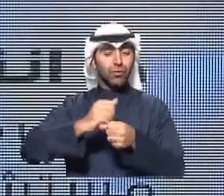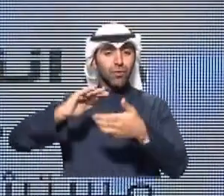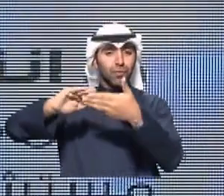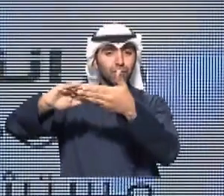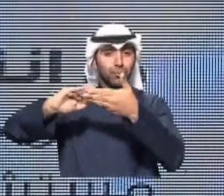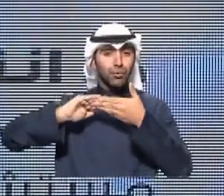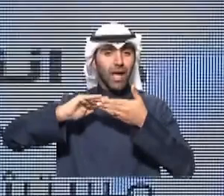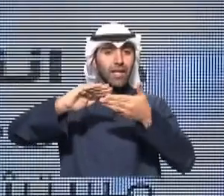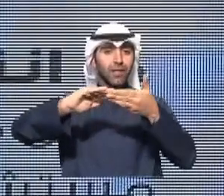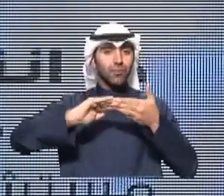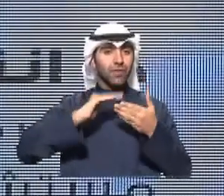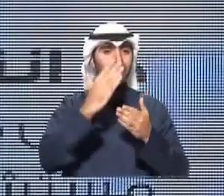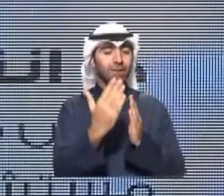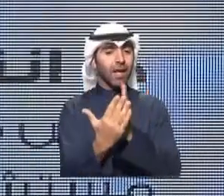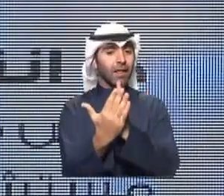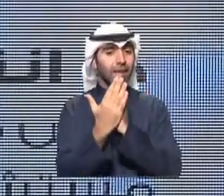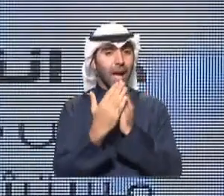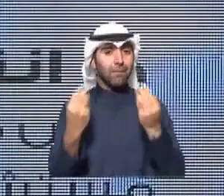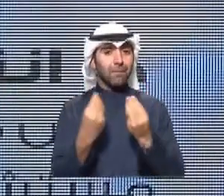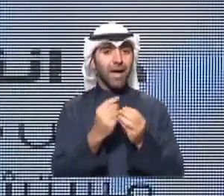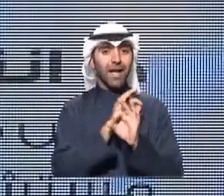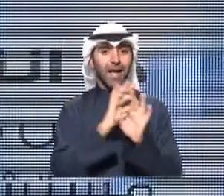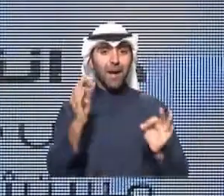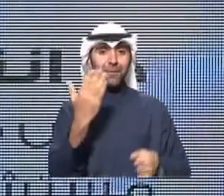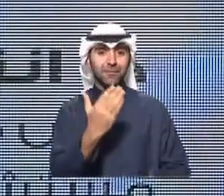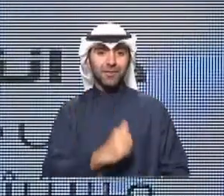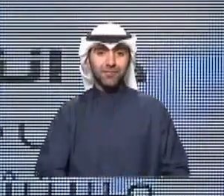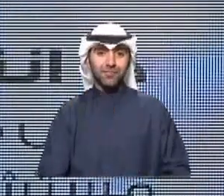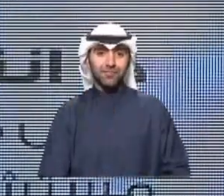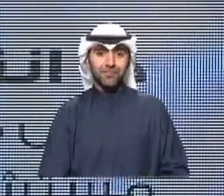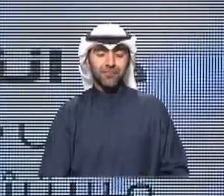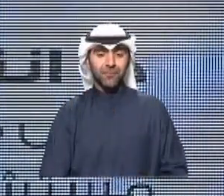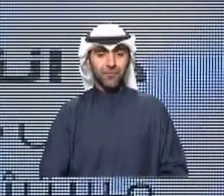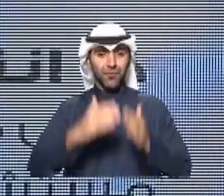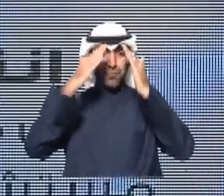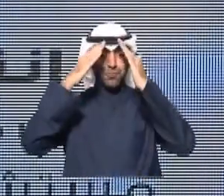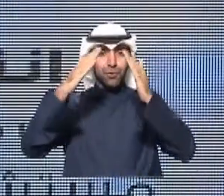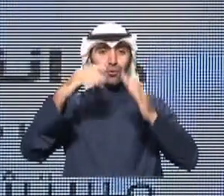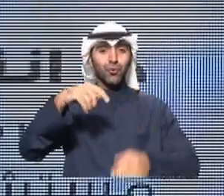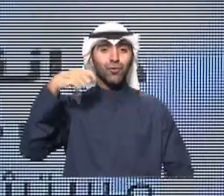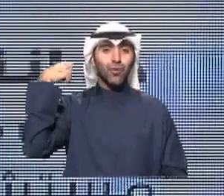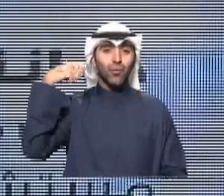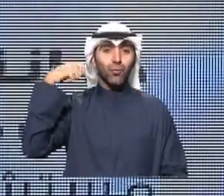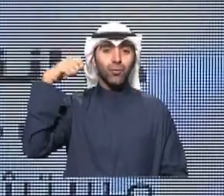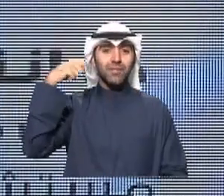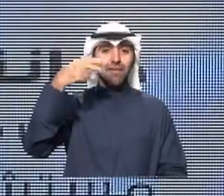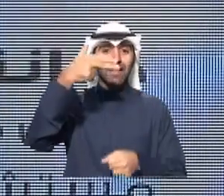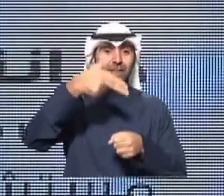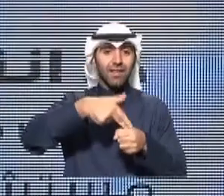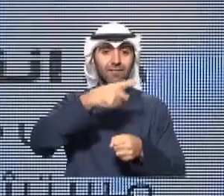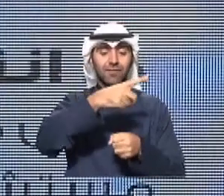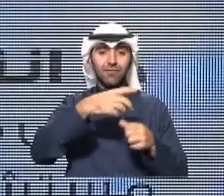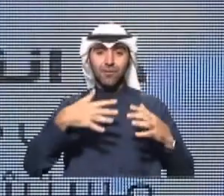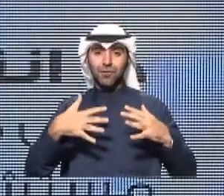هذا الوباء في دولة الكويت، فنوجه لهم كل الشكر والتقدير على ما قاموا